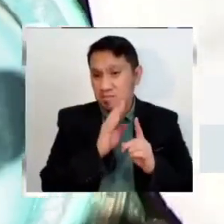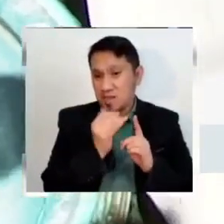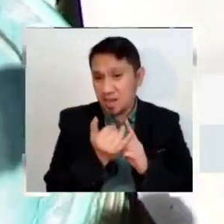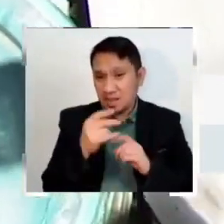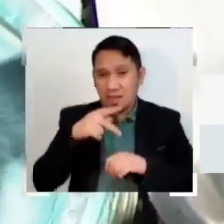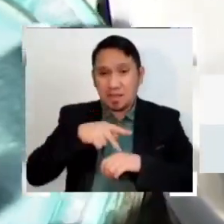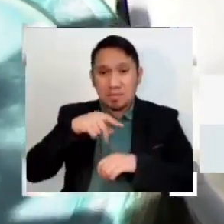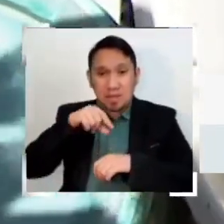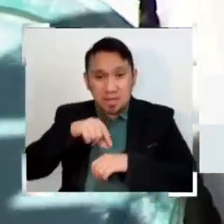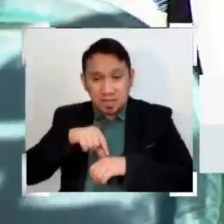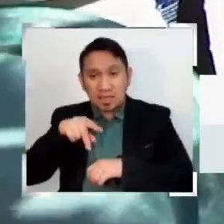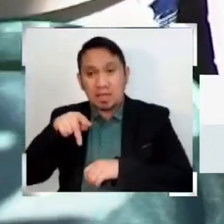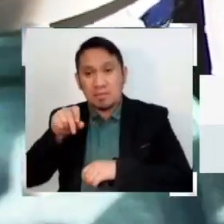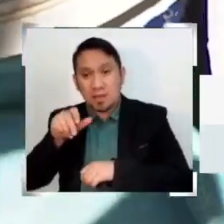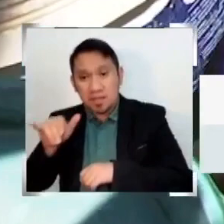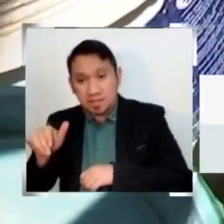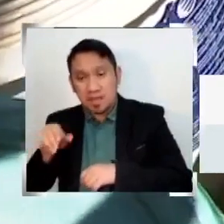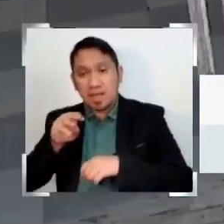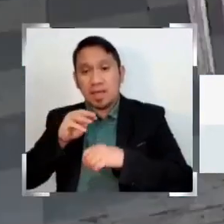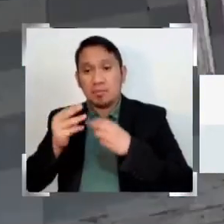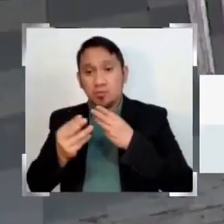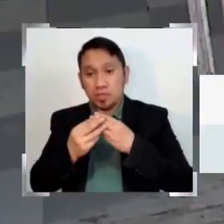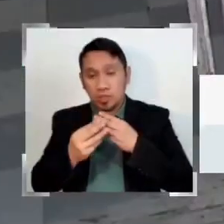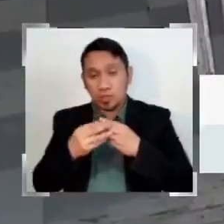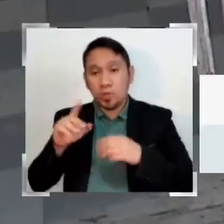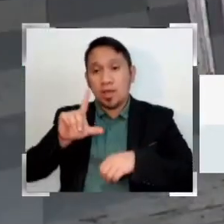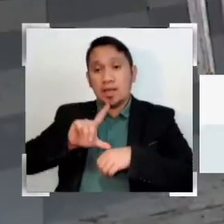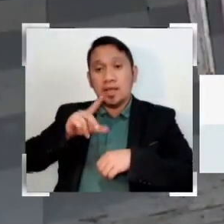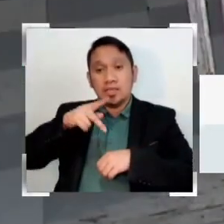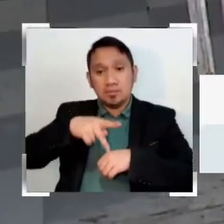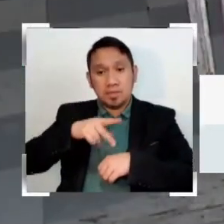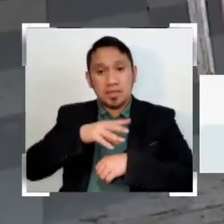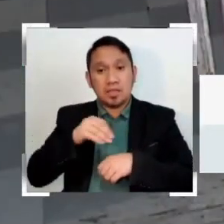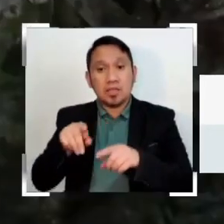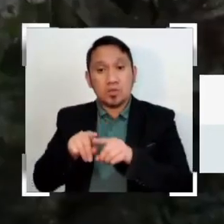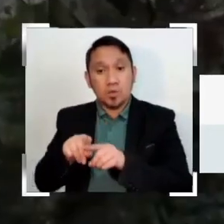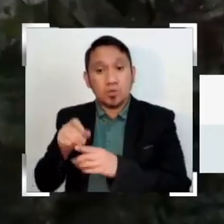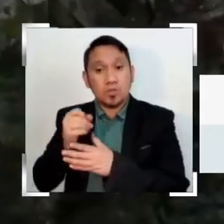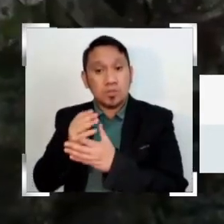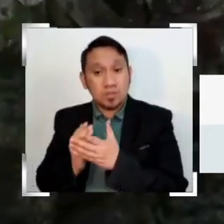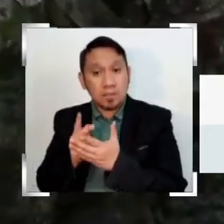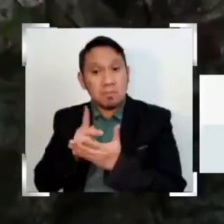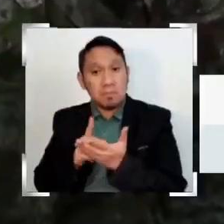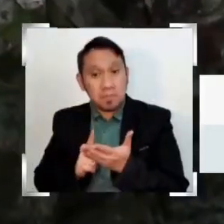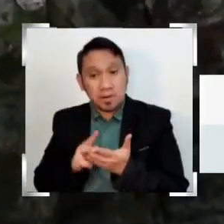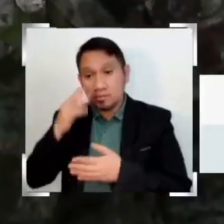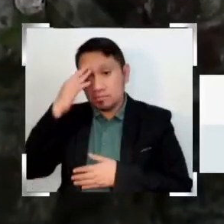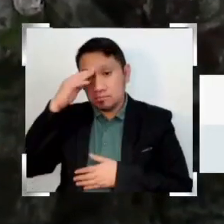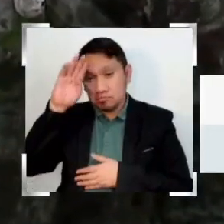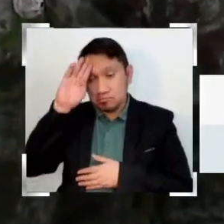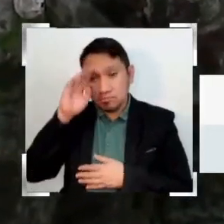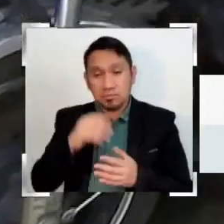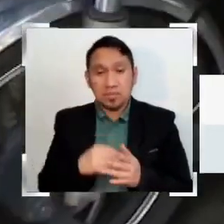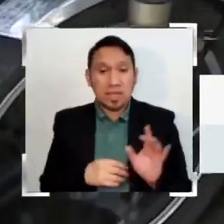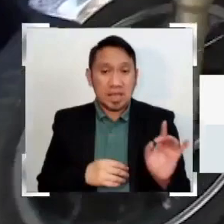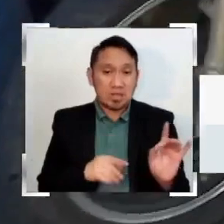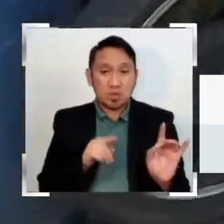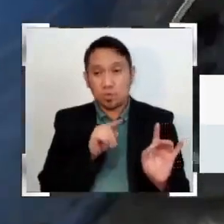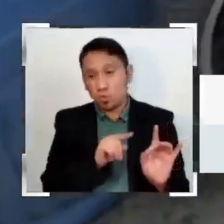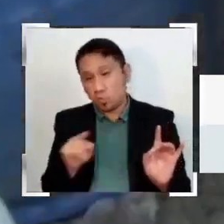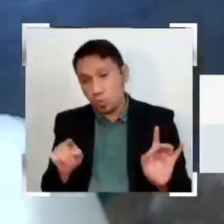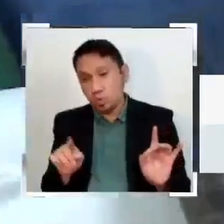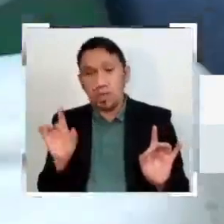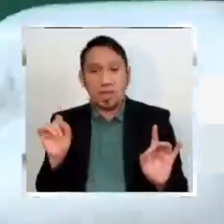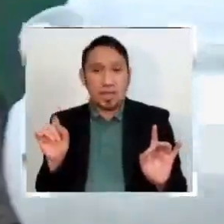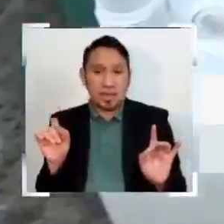Pasay, Muntinlupa, Las Piñas at ilang bahagi ng Cavite. Maaaring umabot ng 8 hanggang 21 oras ang interruption depende sa